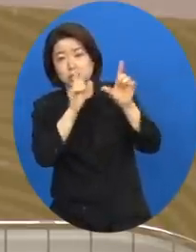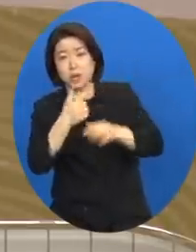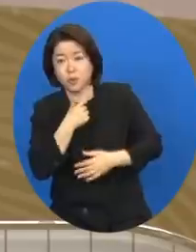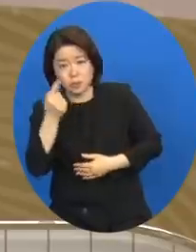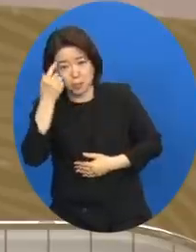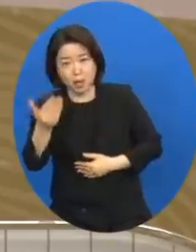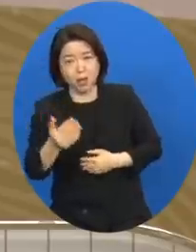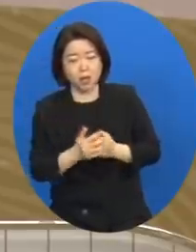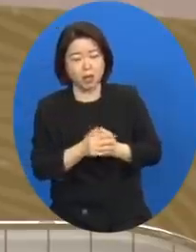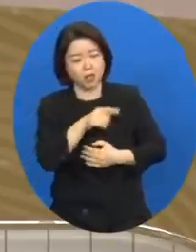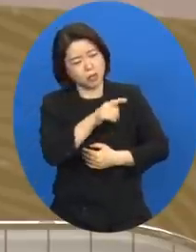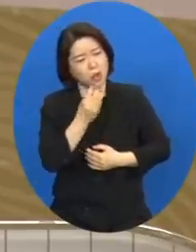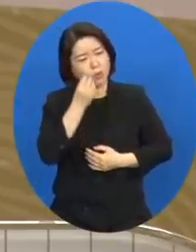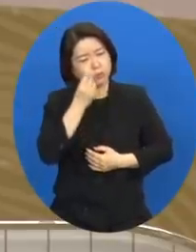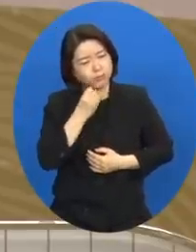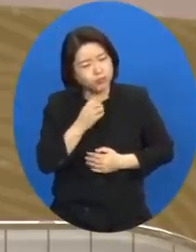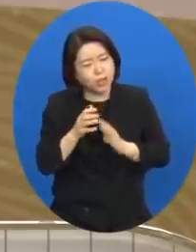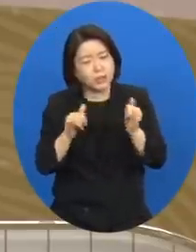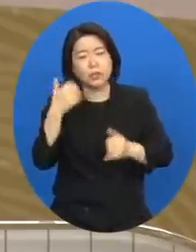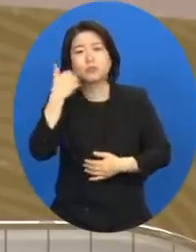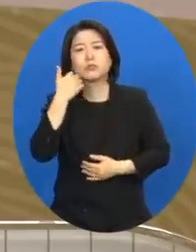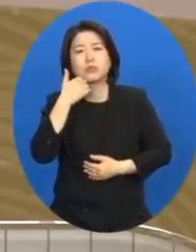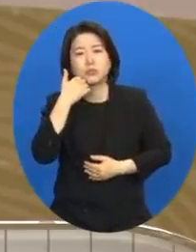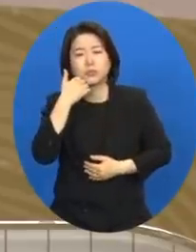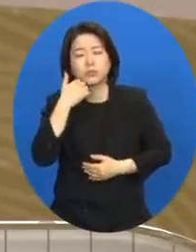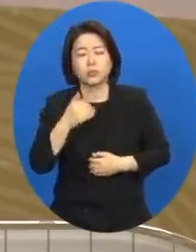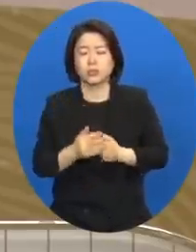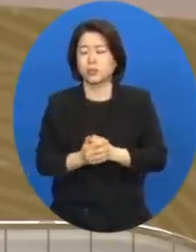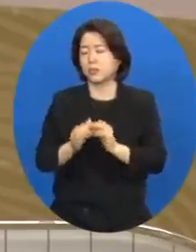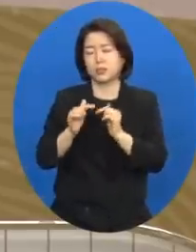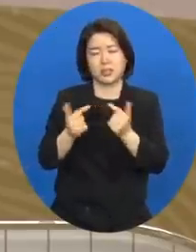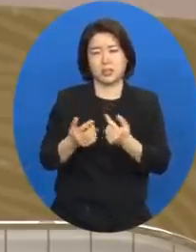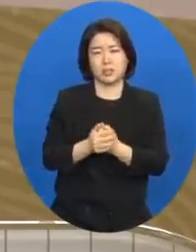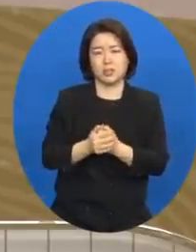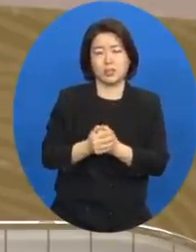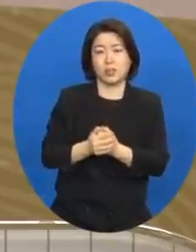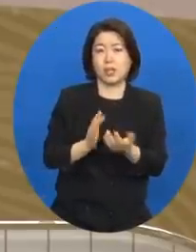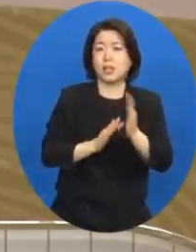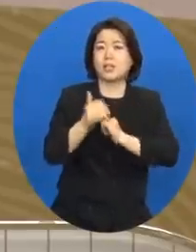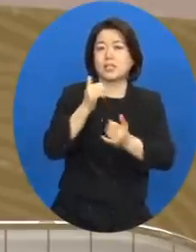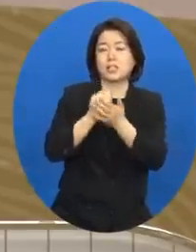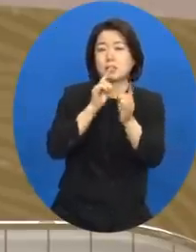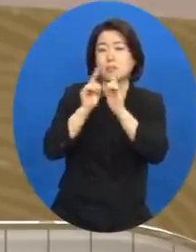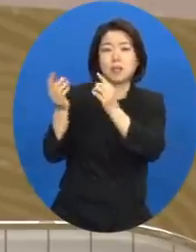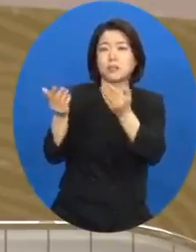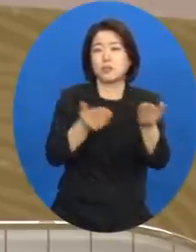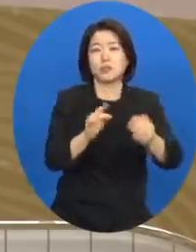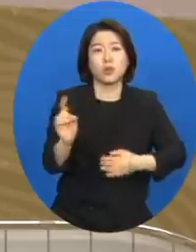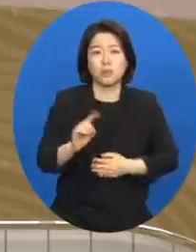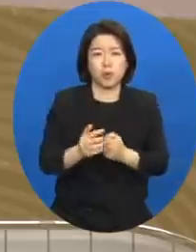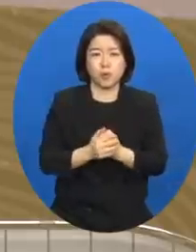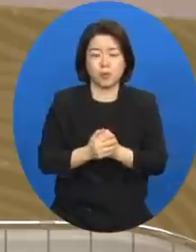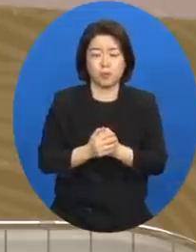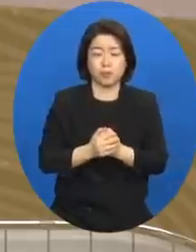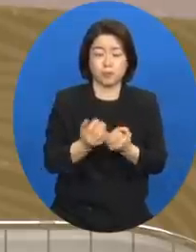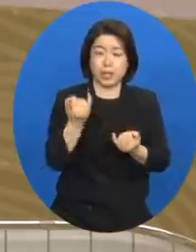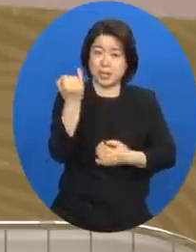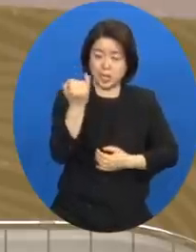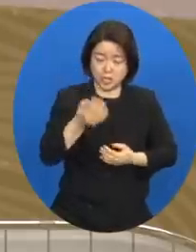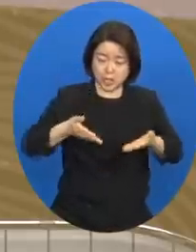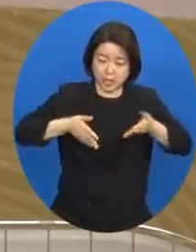삶을 부러워할 만한 사람 누가 있겠어요? 그런데 여러분 예수님께서 말씀하셨어요. 여인이 낳은 자